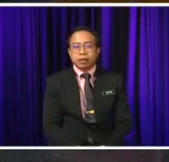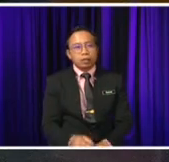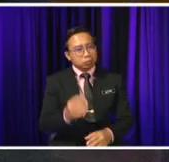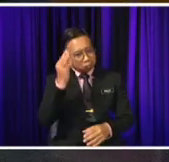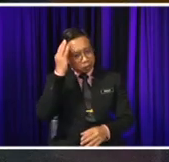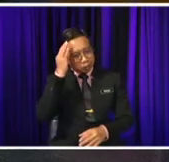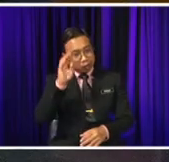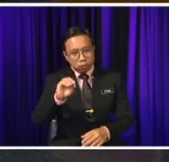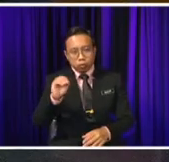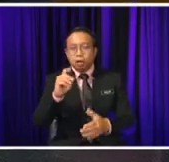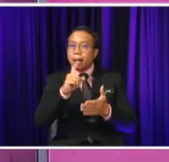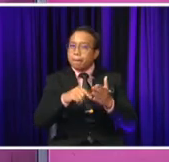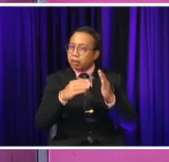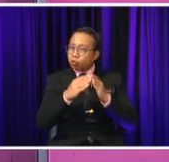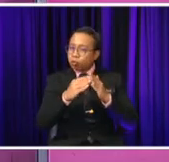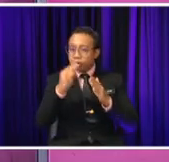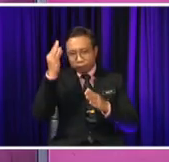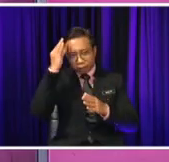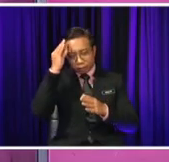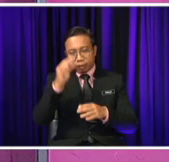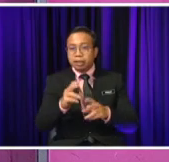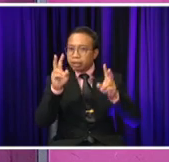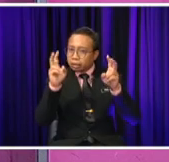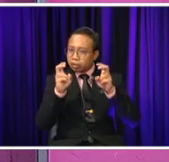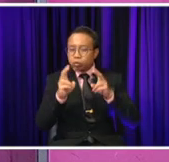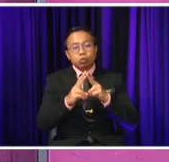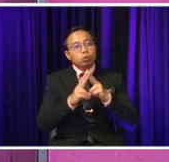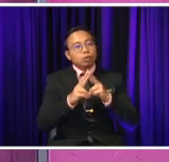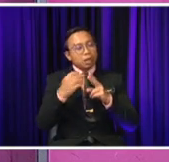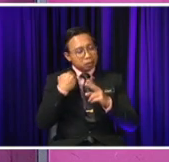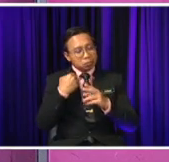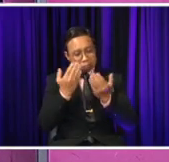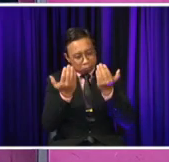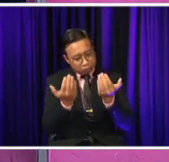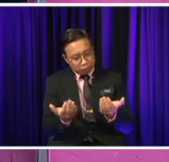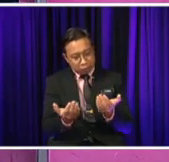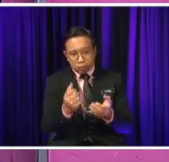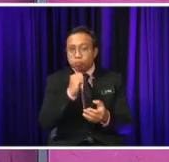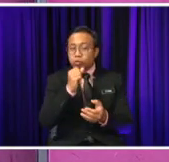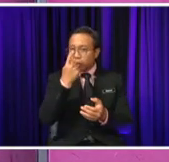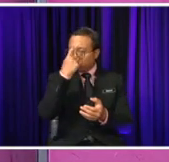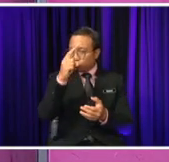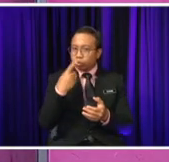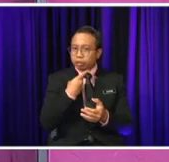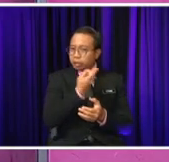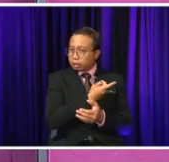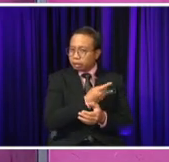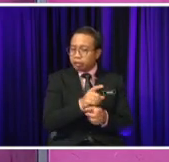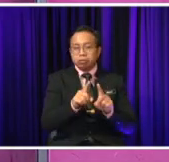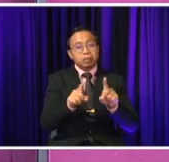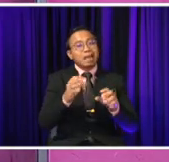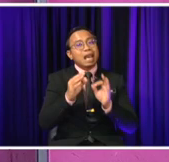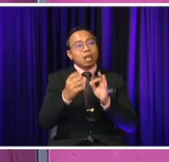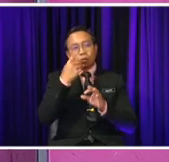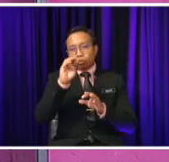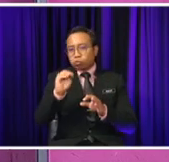murid-murid karena apa dia Sebab bagi saya tajuk ini agak berat tahu bukan untuk kita lagi di rumah